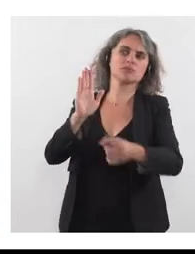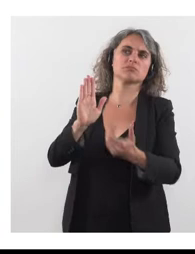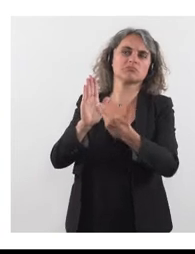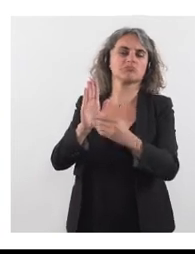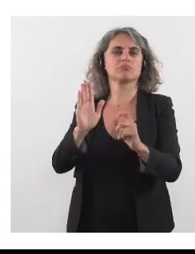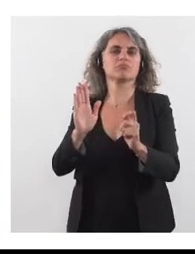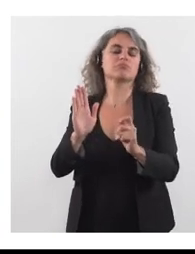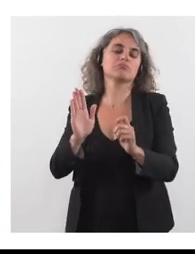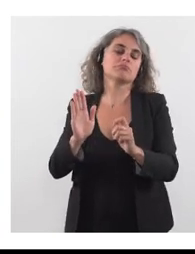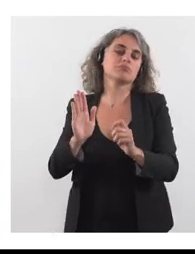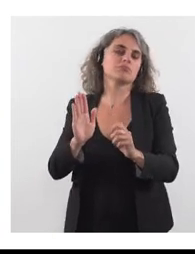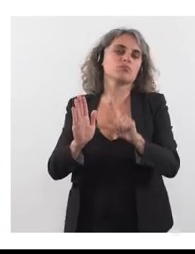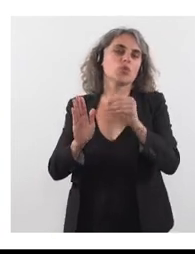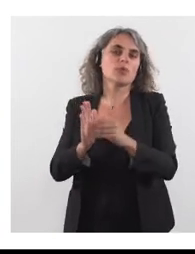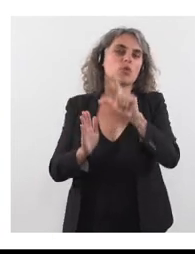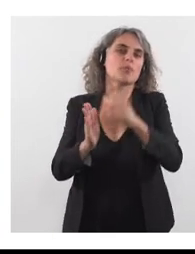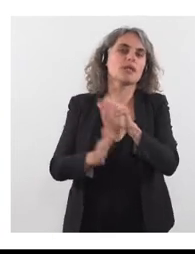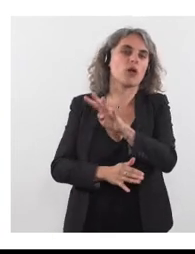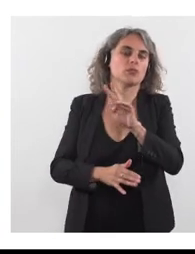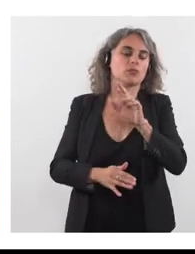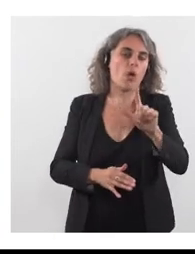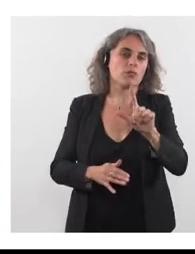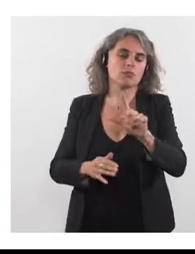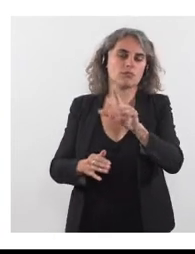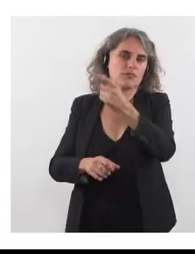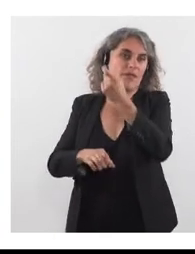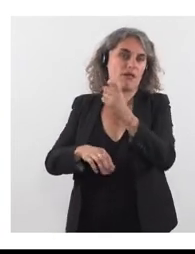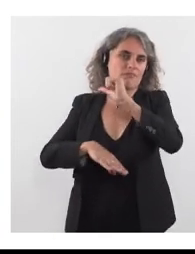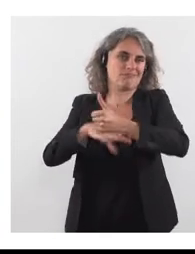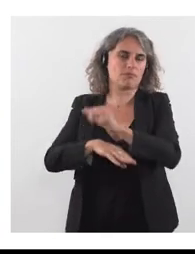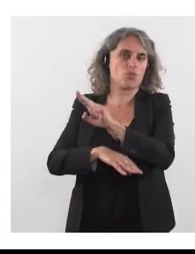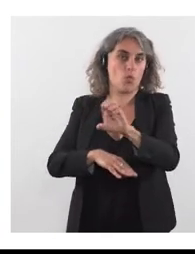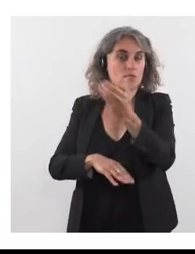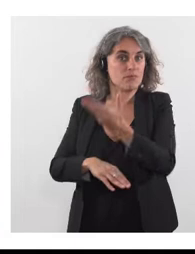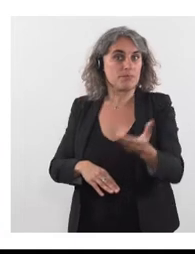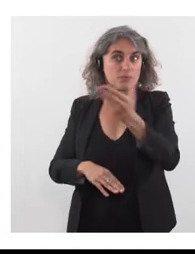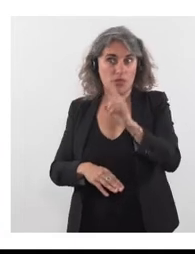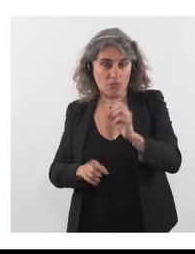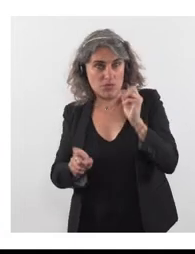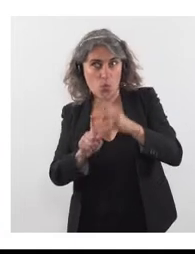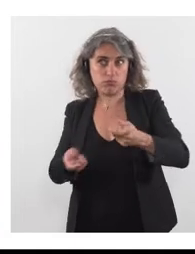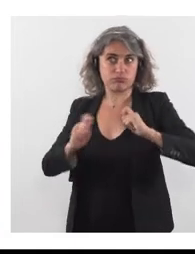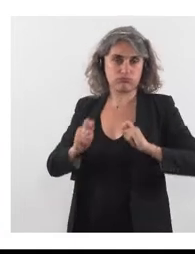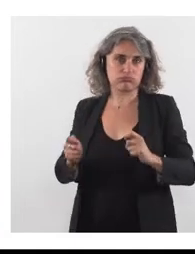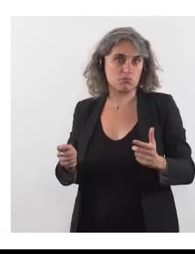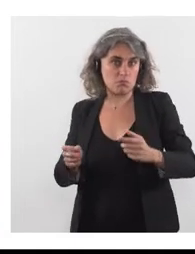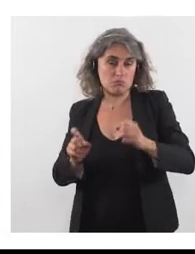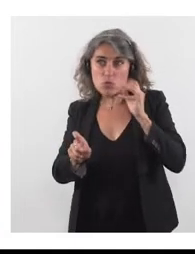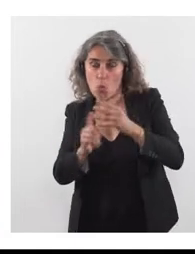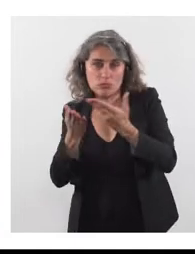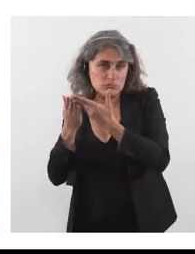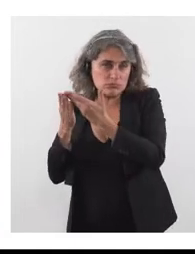2000-2043 par l'Union européenne, sont des missions relativement large, mais